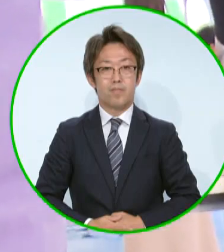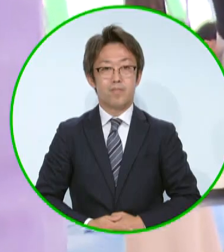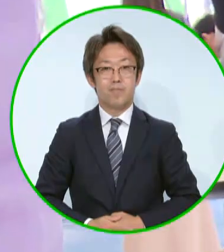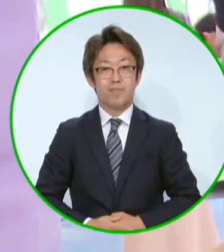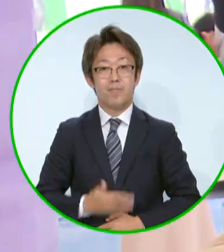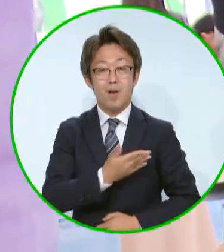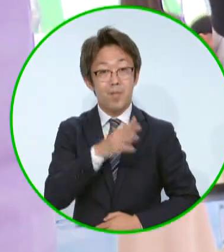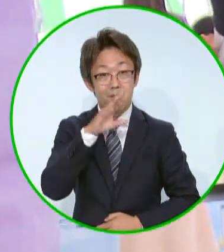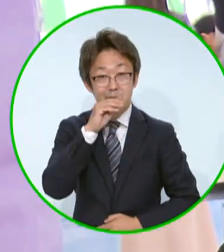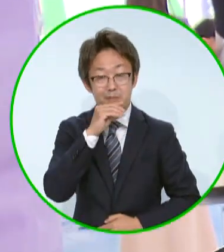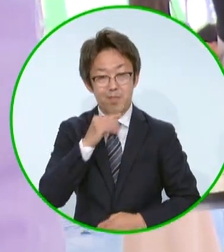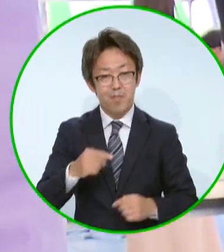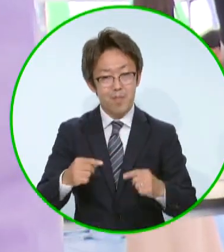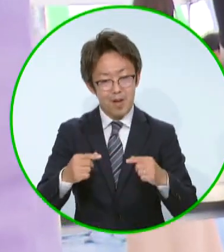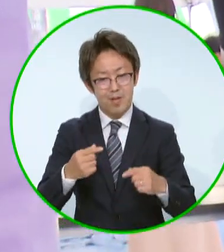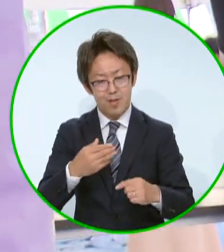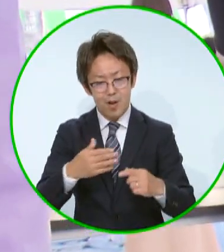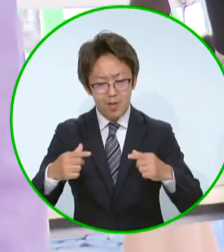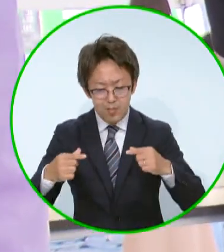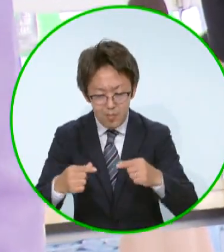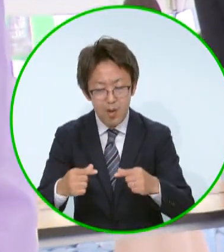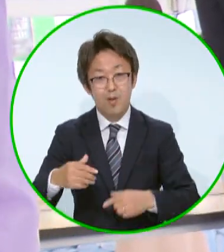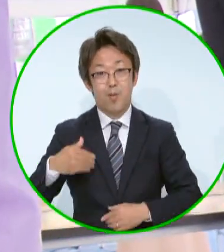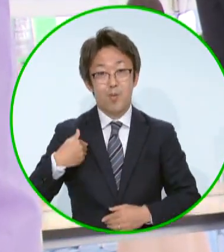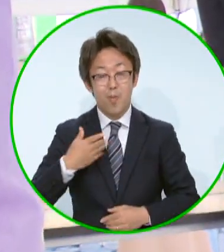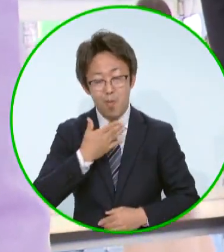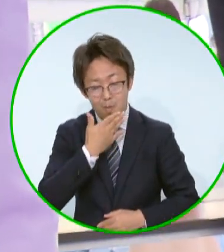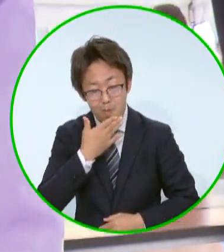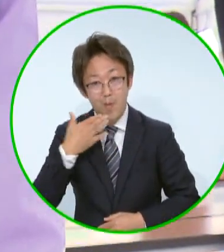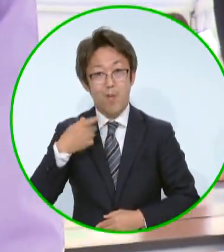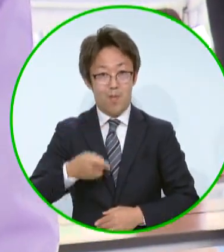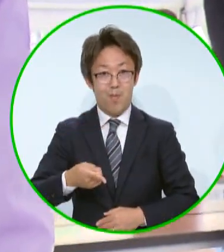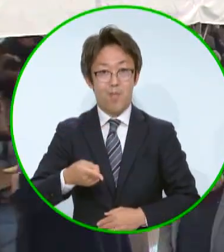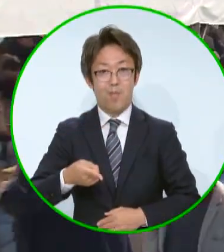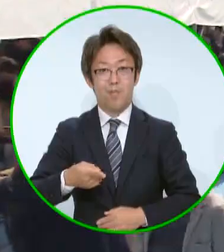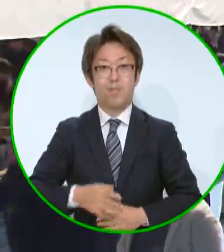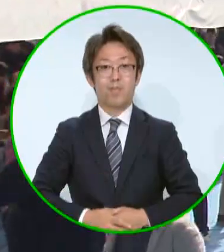若干小ぶりかもしれない。でも味は美味しいです。